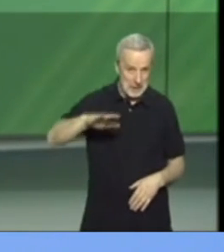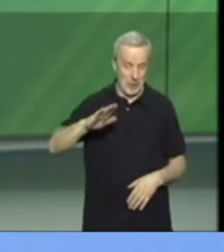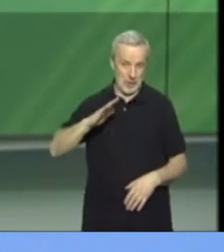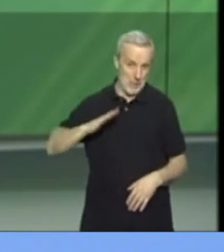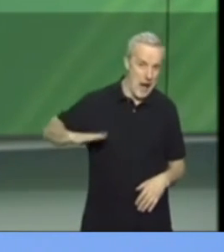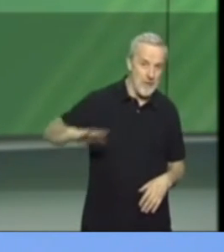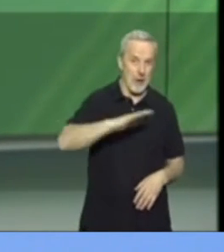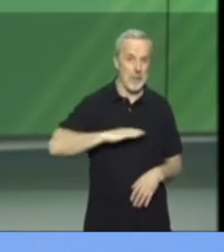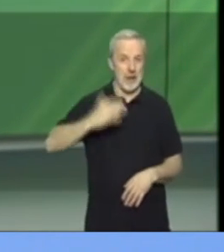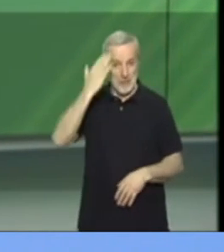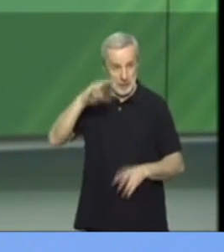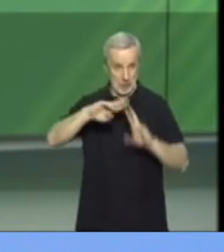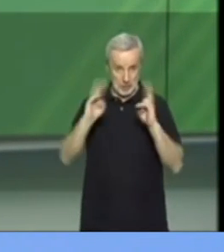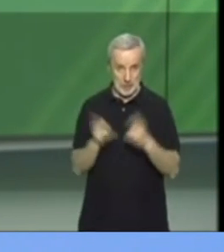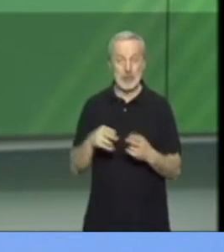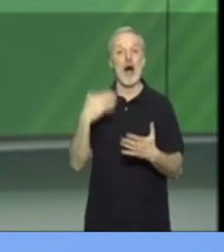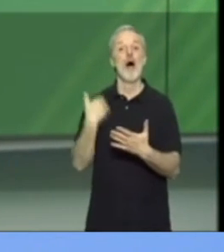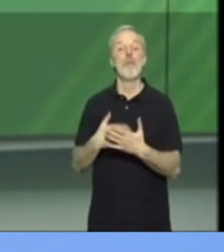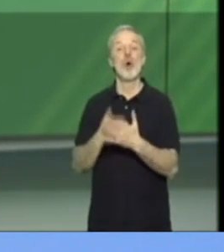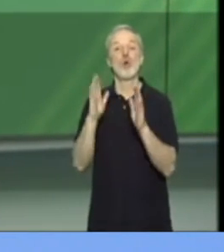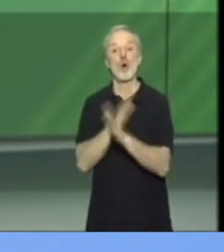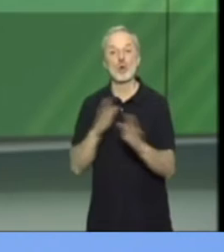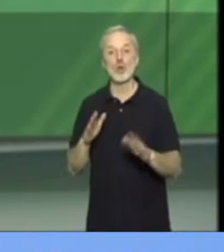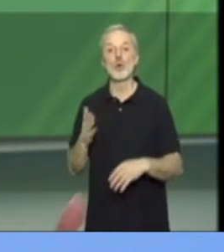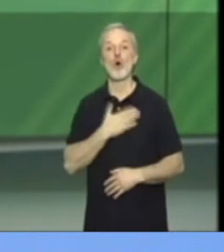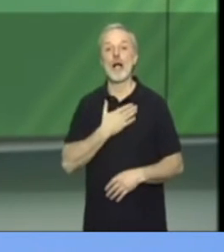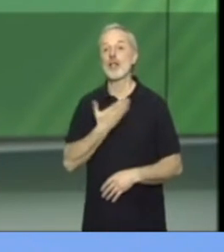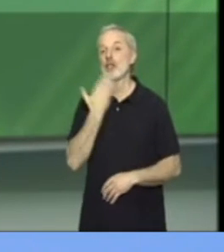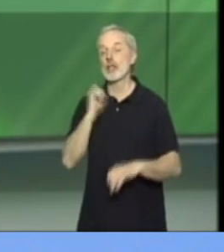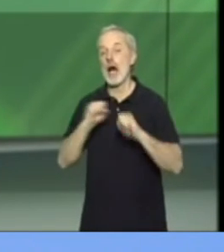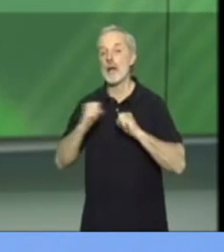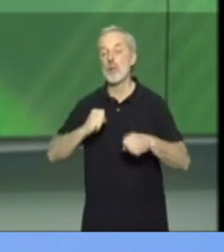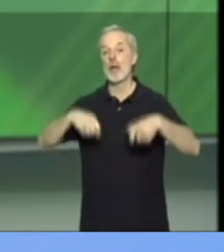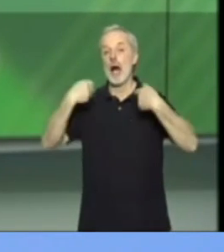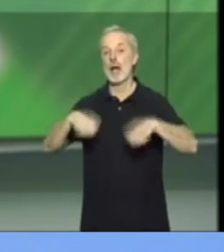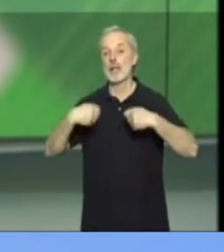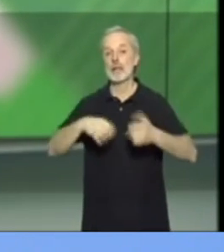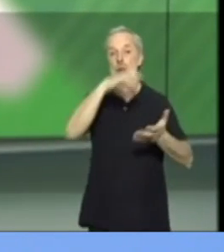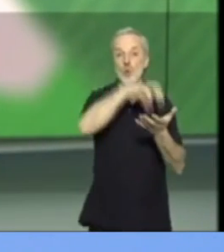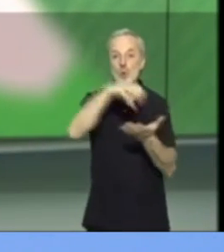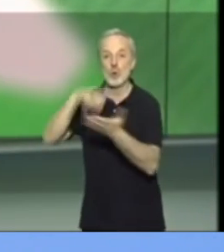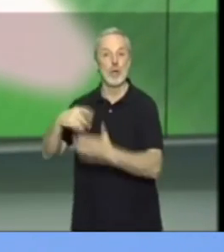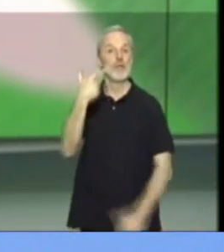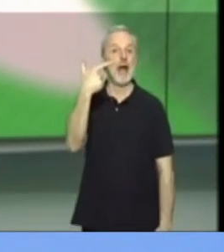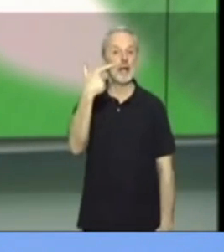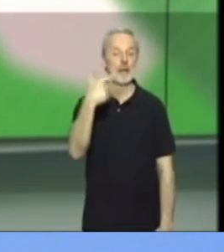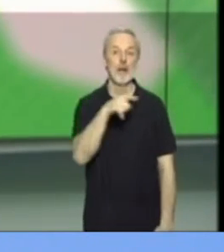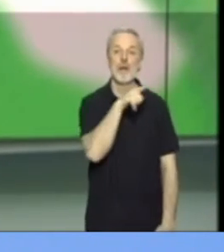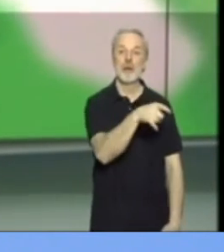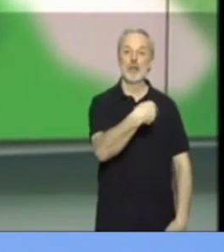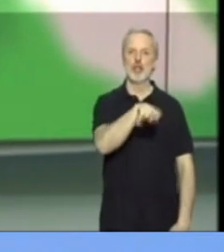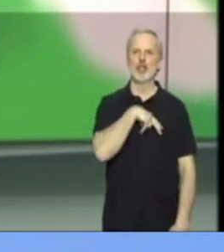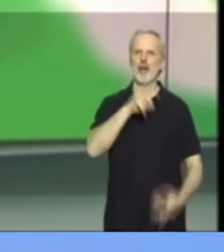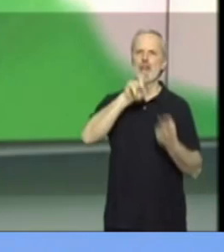že dokonce pojedou závod míru pravděpodobně dvě reprezentační mužstva. První by měl vést Michal